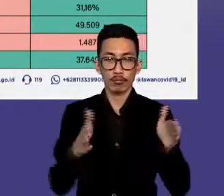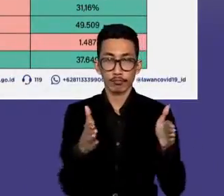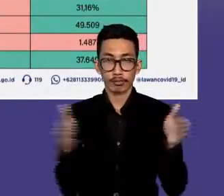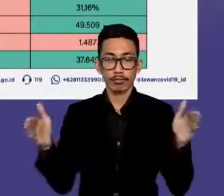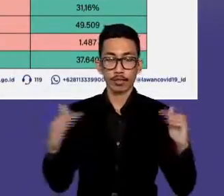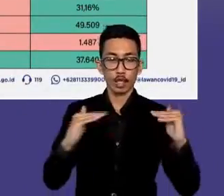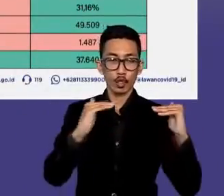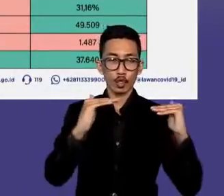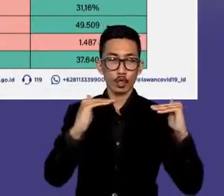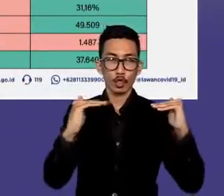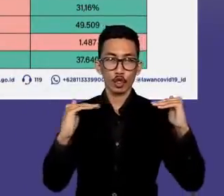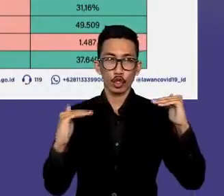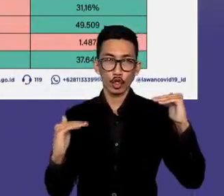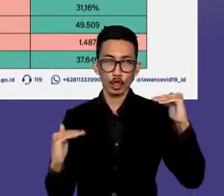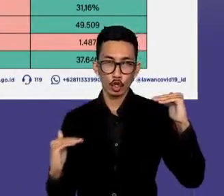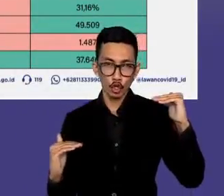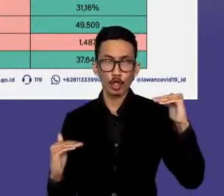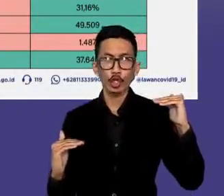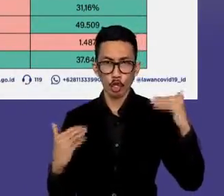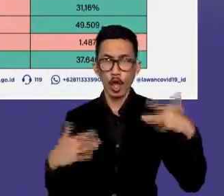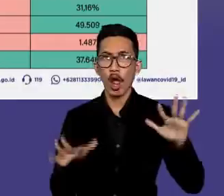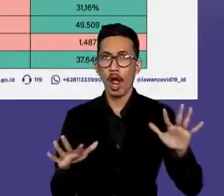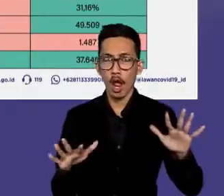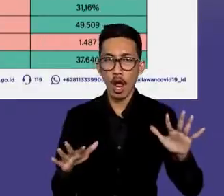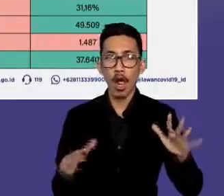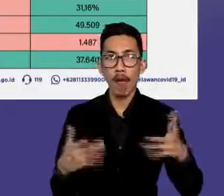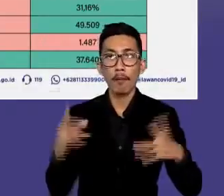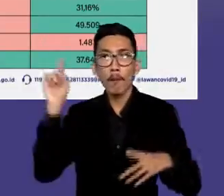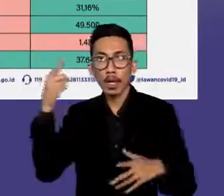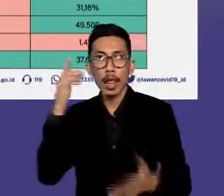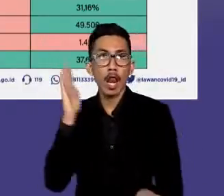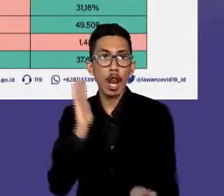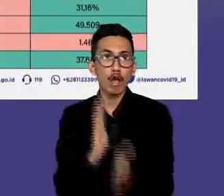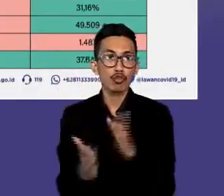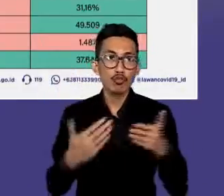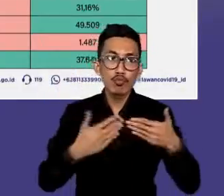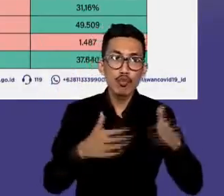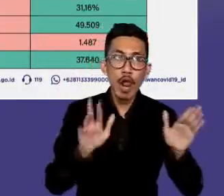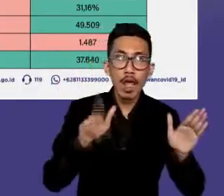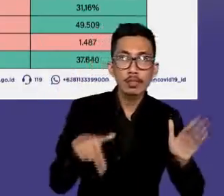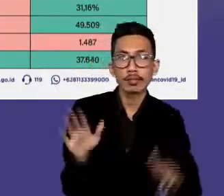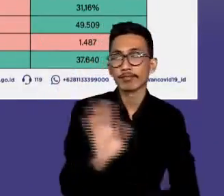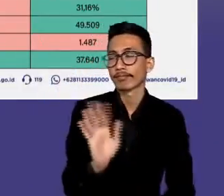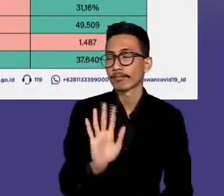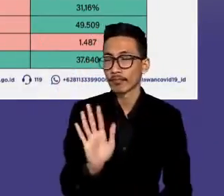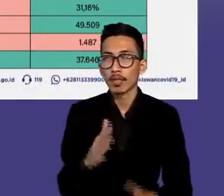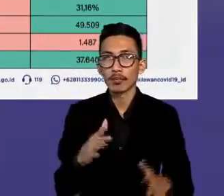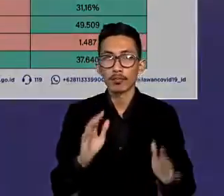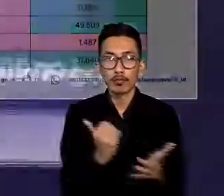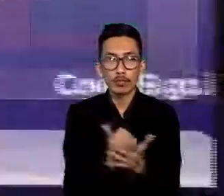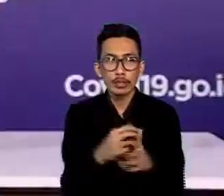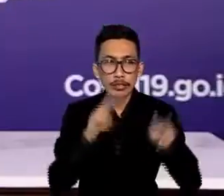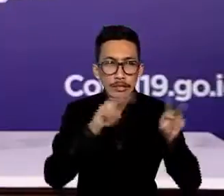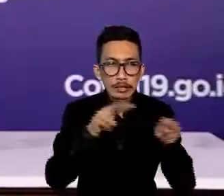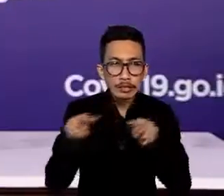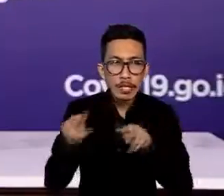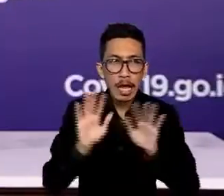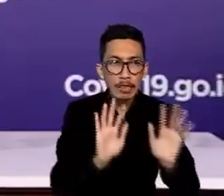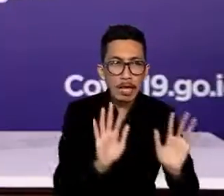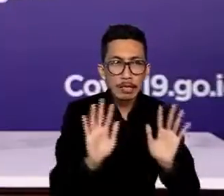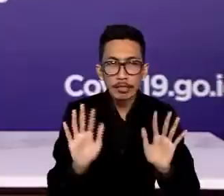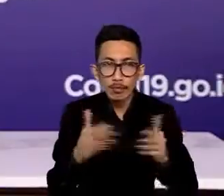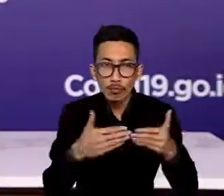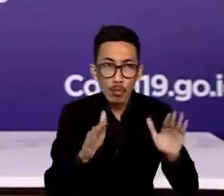terburu-buru melakukan pembukaan perlu kehati-hatian dan persiapan yang matang untuk itu